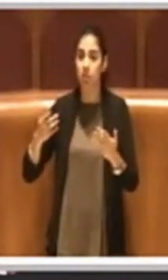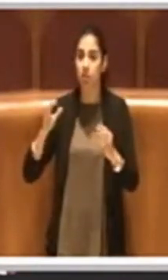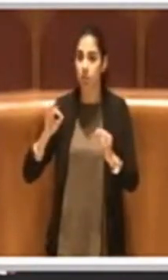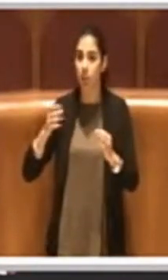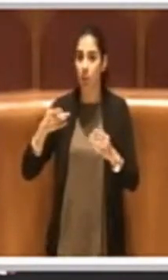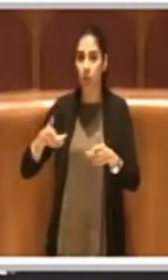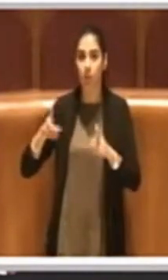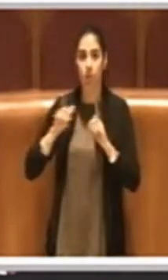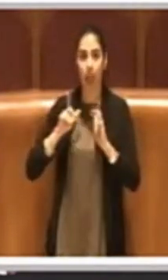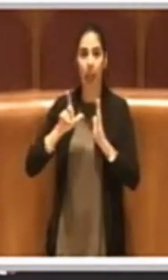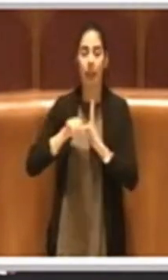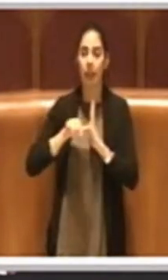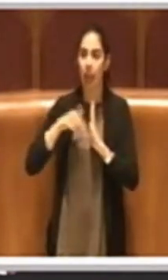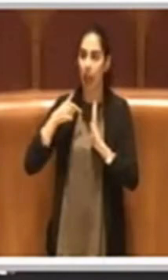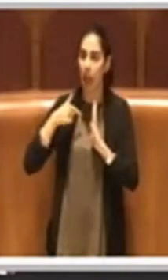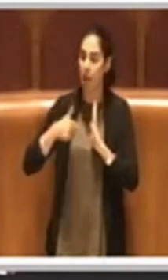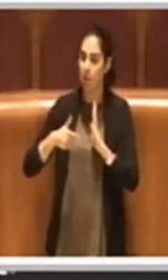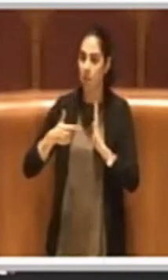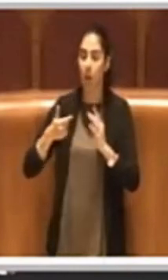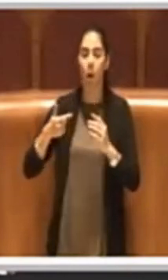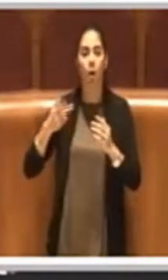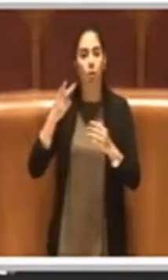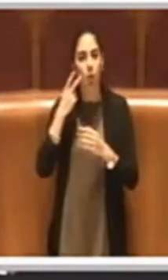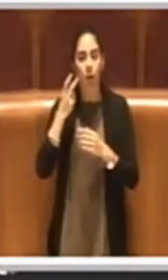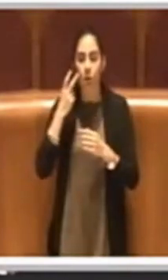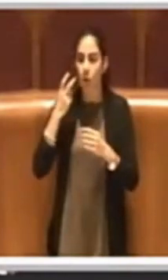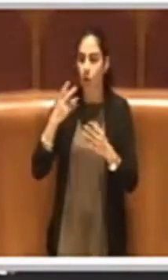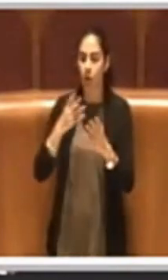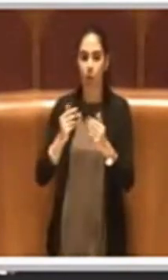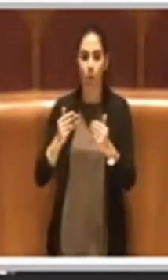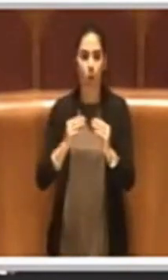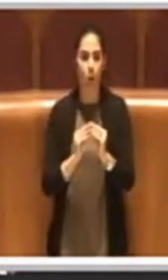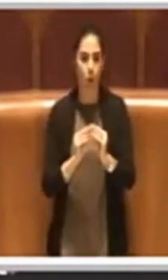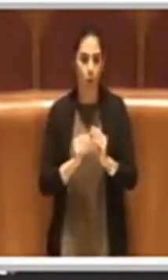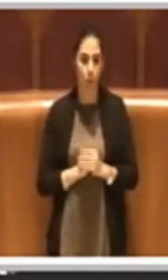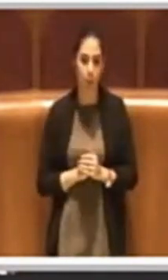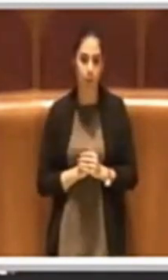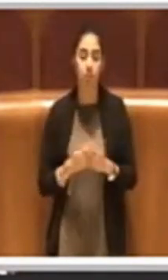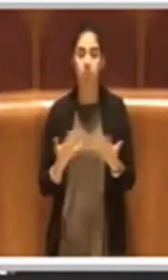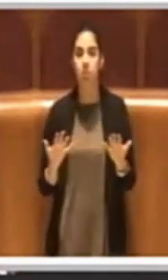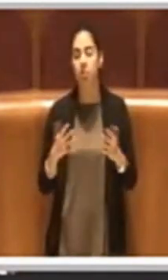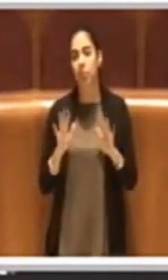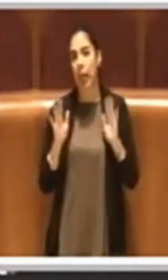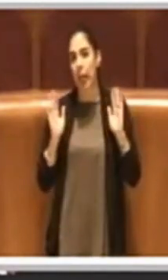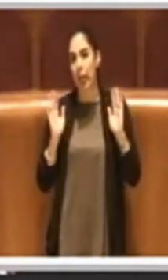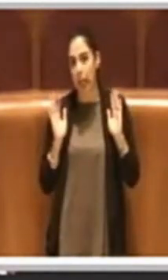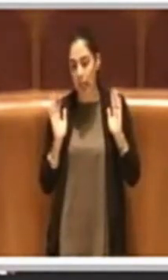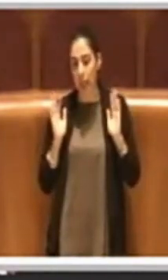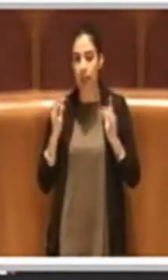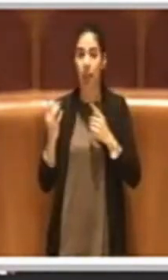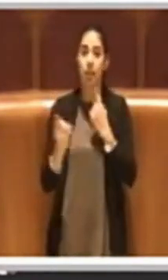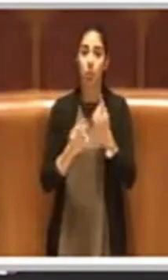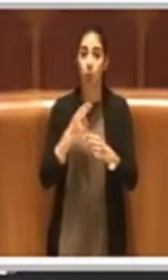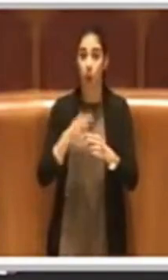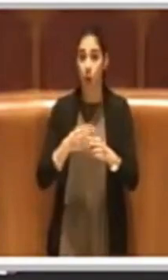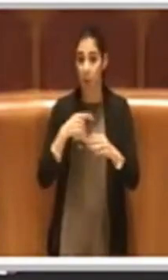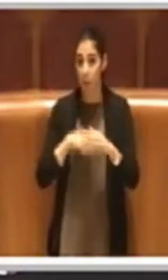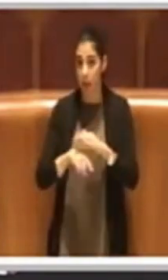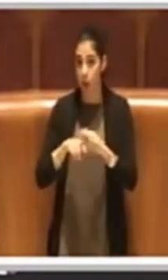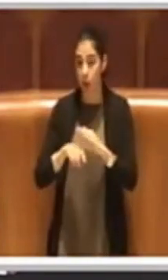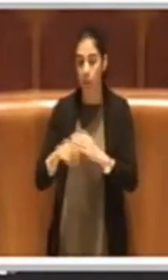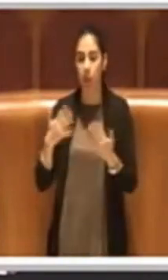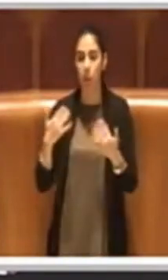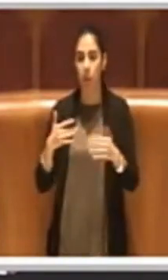per poter trovare delle soluzioni ora per carità la situazione metropolitane una situazione molto delicata